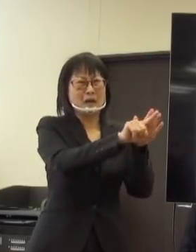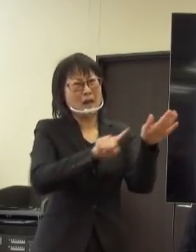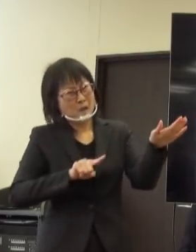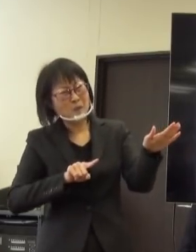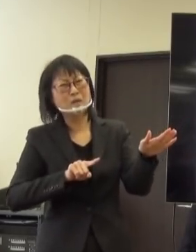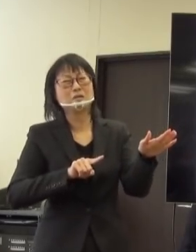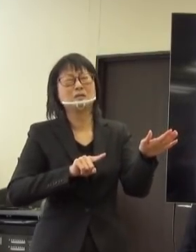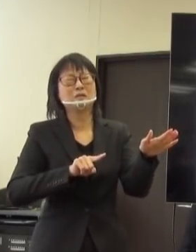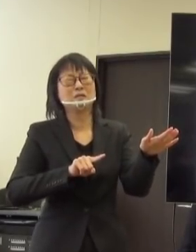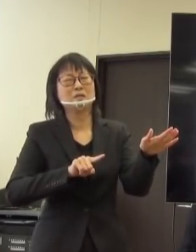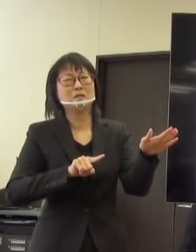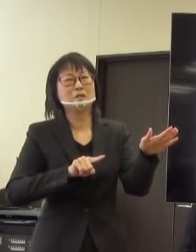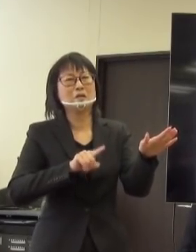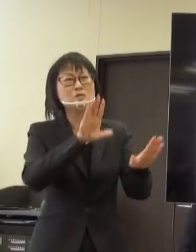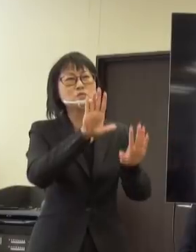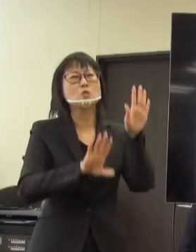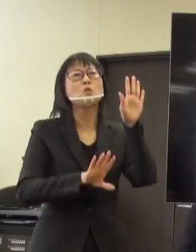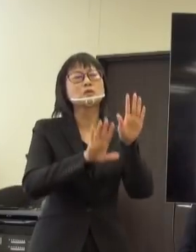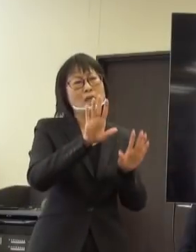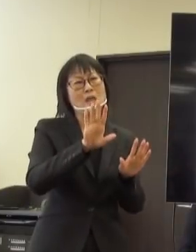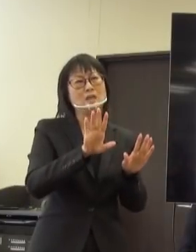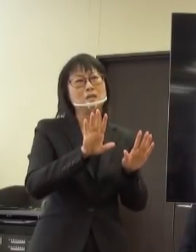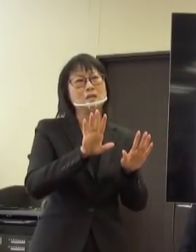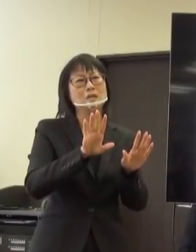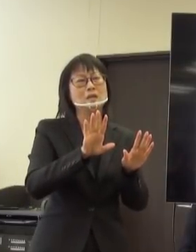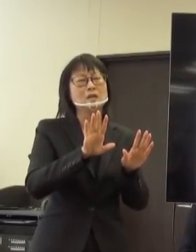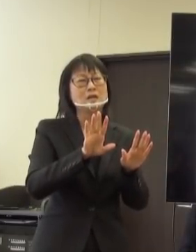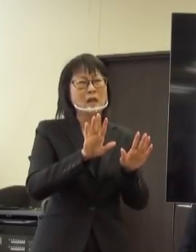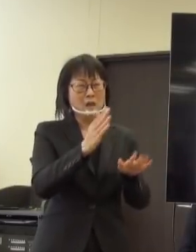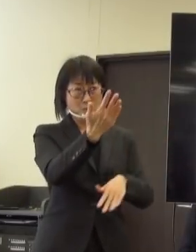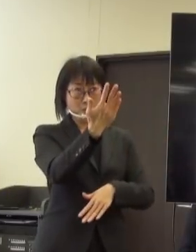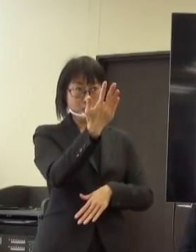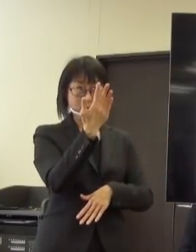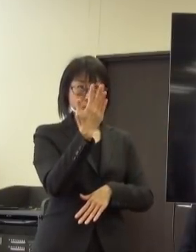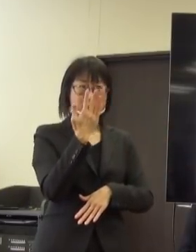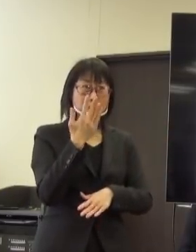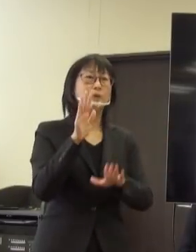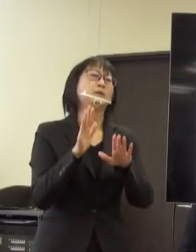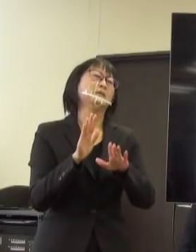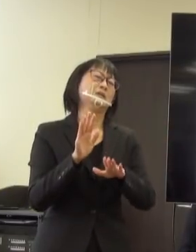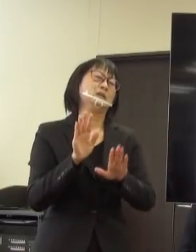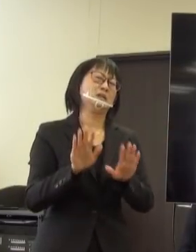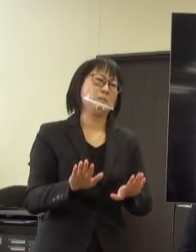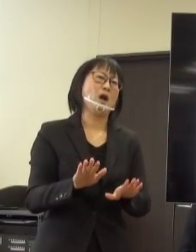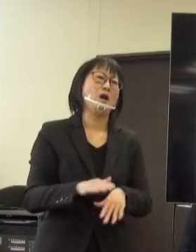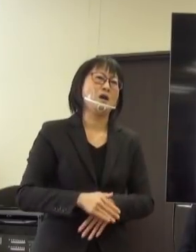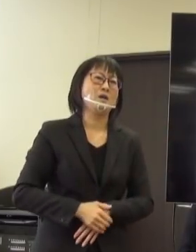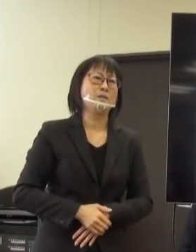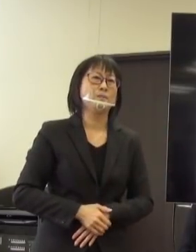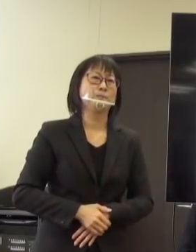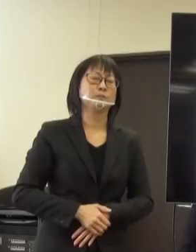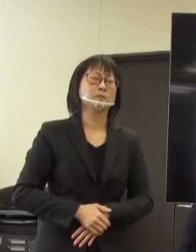もう目前に迫っていると言っても過言ではないと思います。